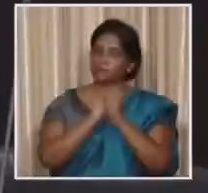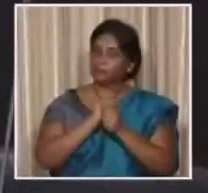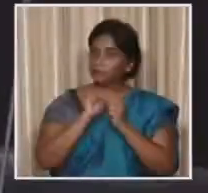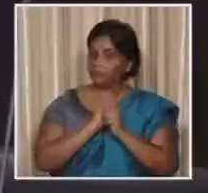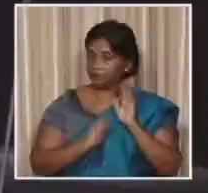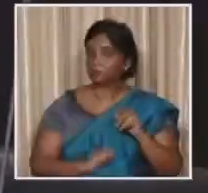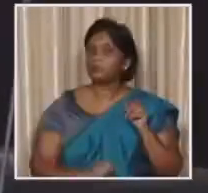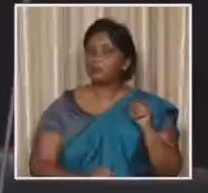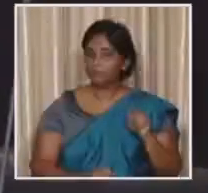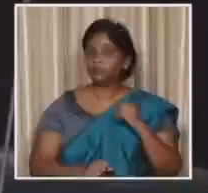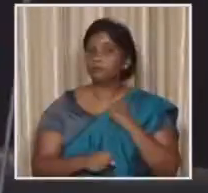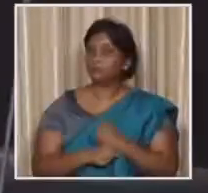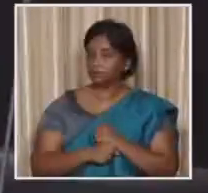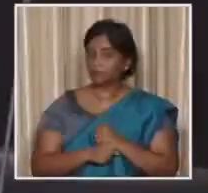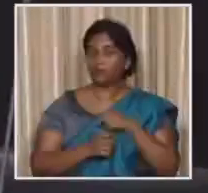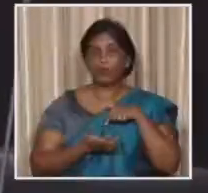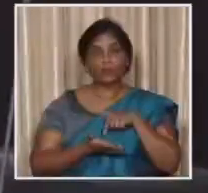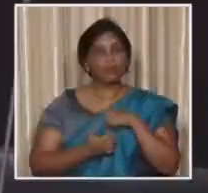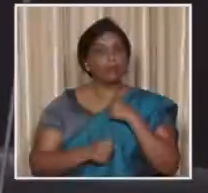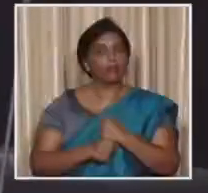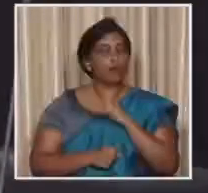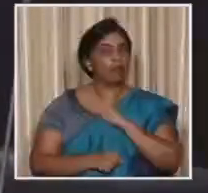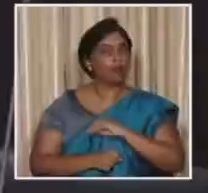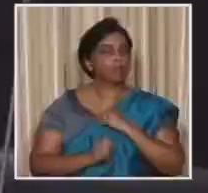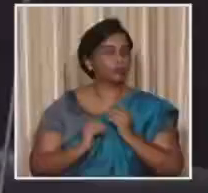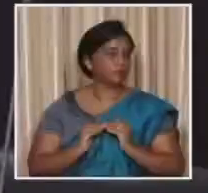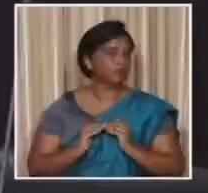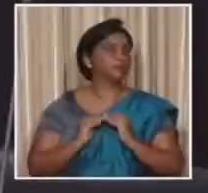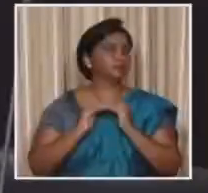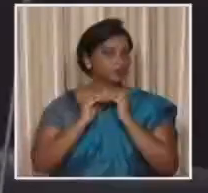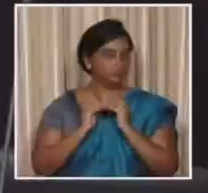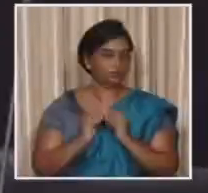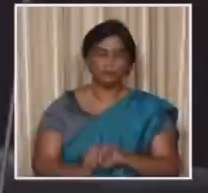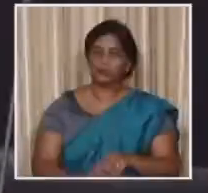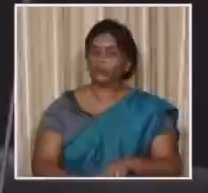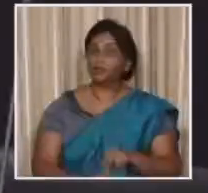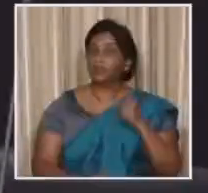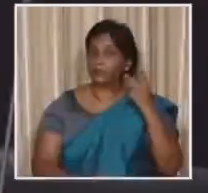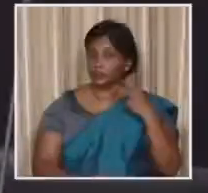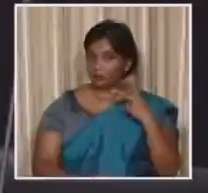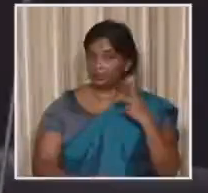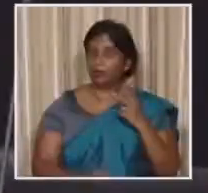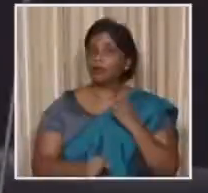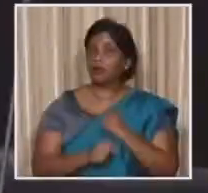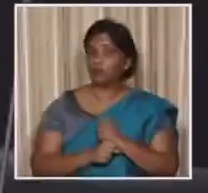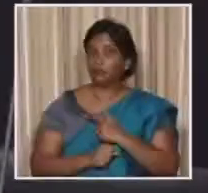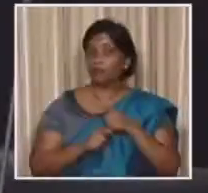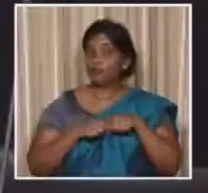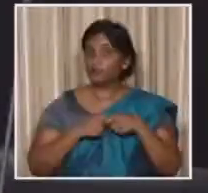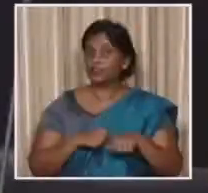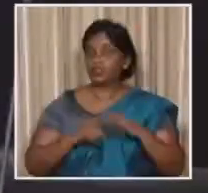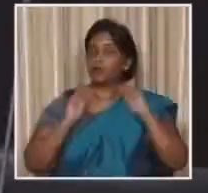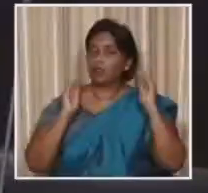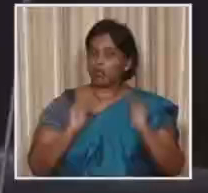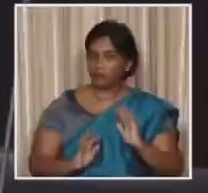කළත් රජයේ මධ්‍යම ආණ්ඩුවේ ආදායම වැඩි කරගන්න ඕන. දෙක ආණ්ඩුව දරන වියදම අඩු